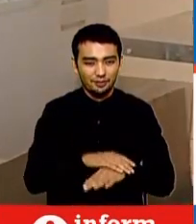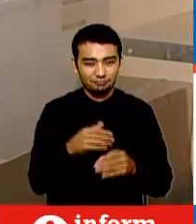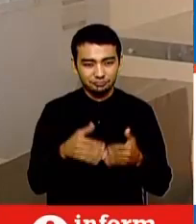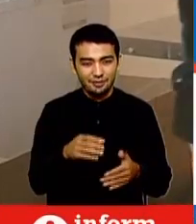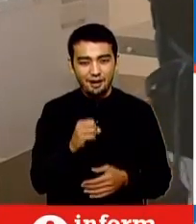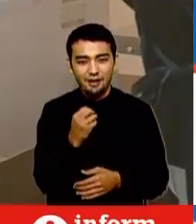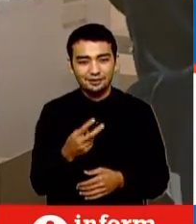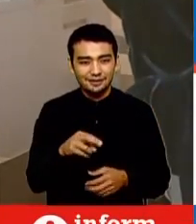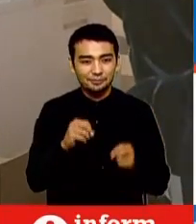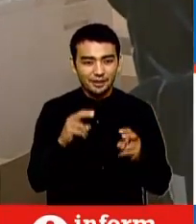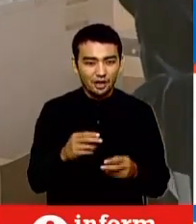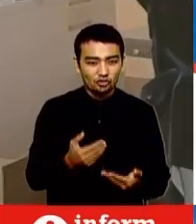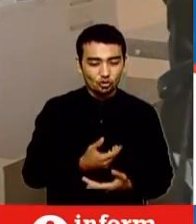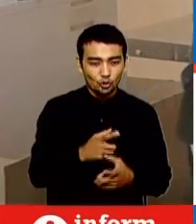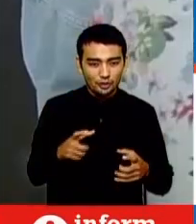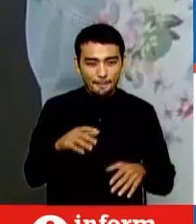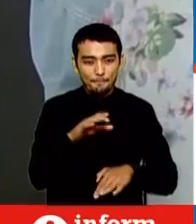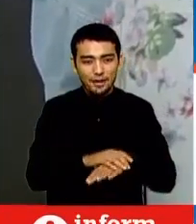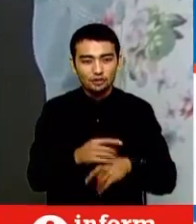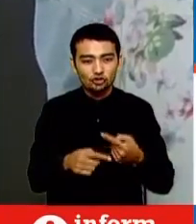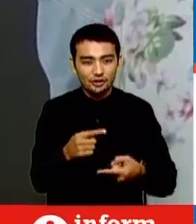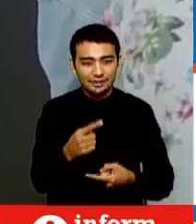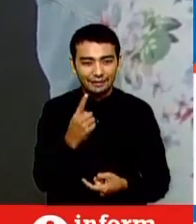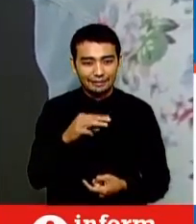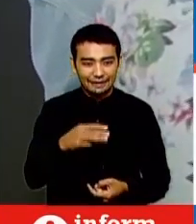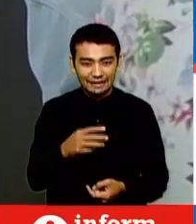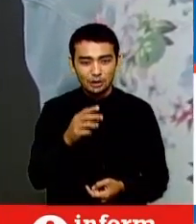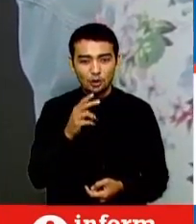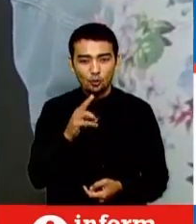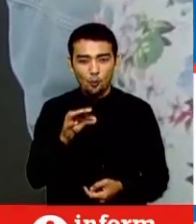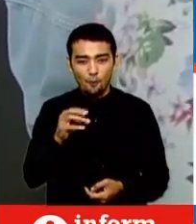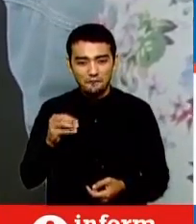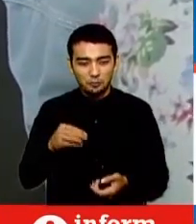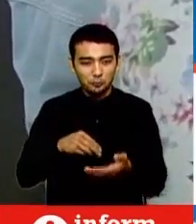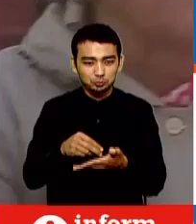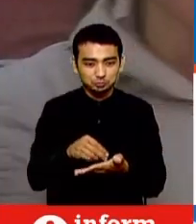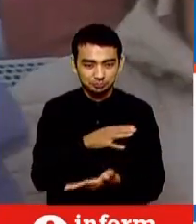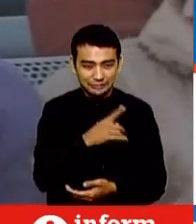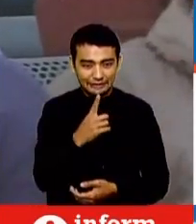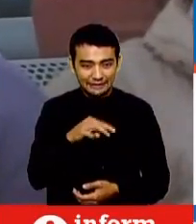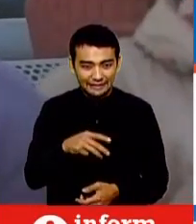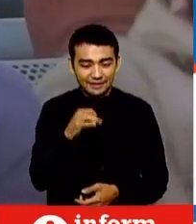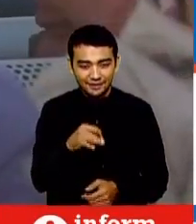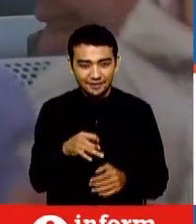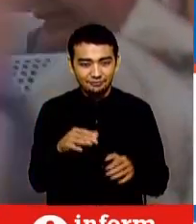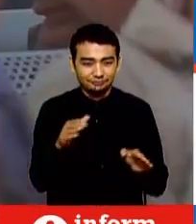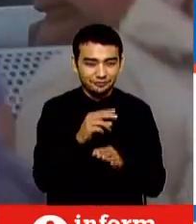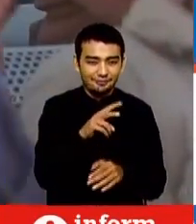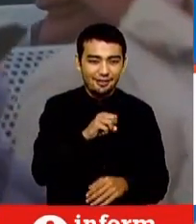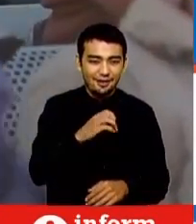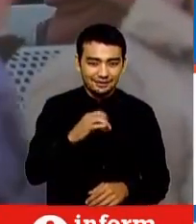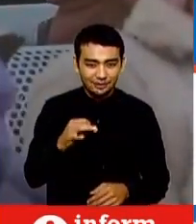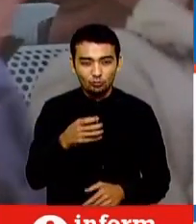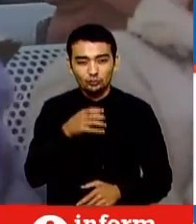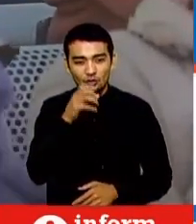акция өткізді. Яғни тұрғындар банк қосымшасы арқылы 1 теңгеге кофе сатып алды. Осылайша алаңға жиналған жұртшылық классикалық музыка жауһарларын тыңдап, кофе